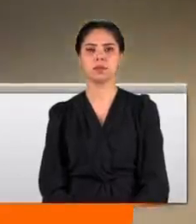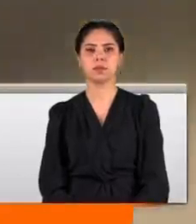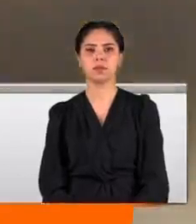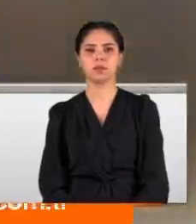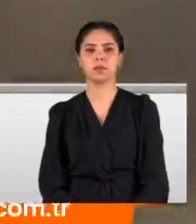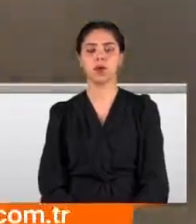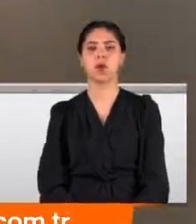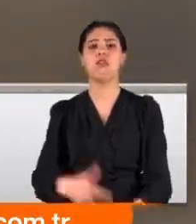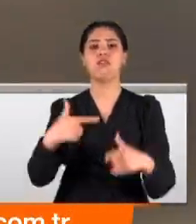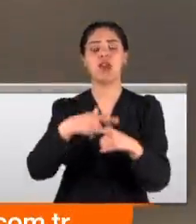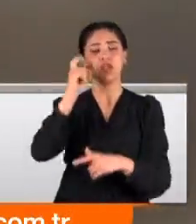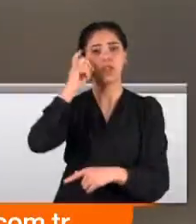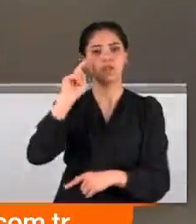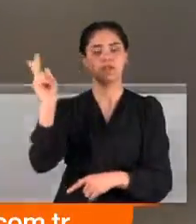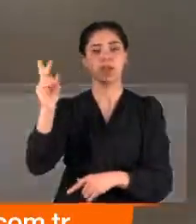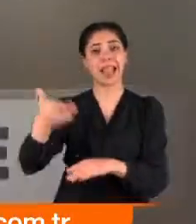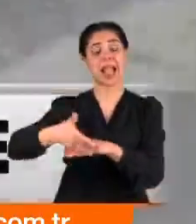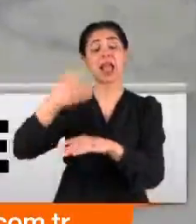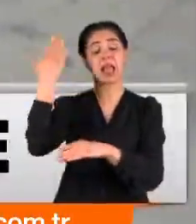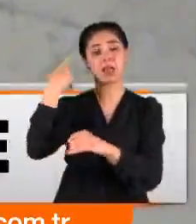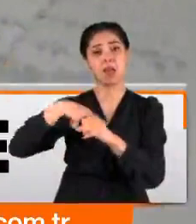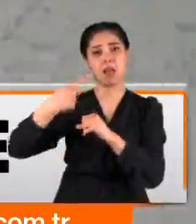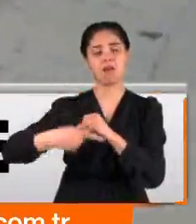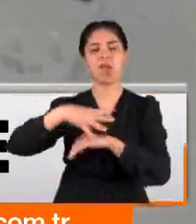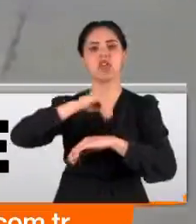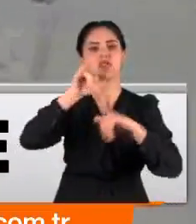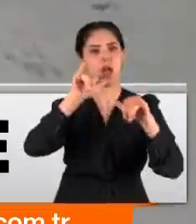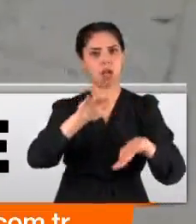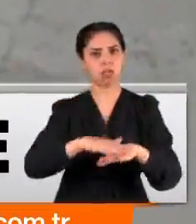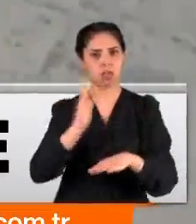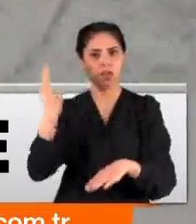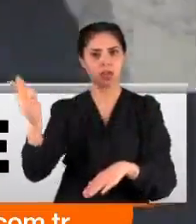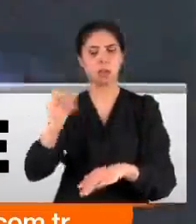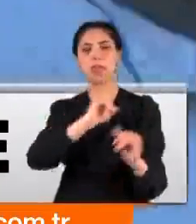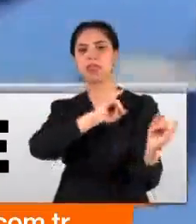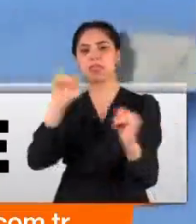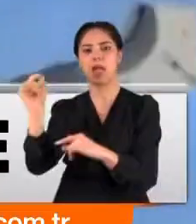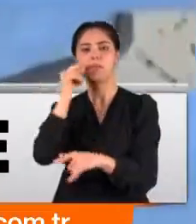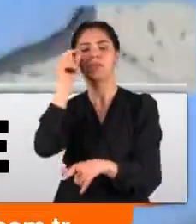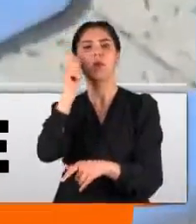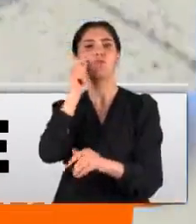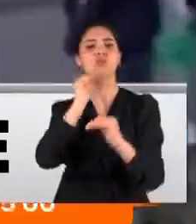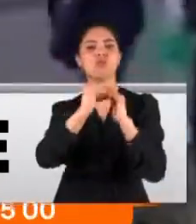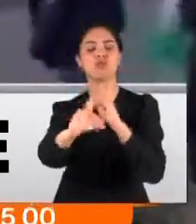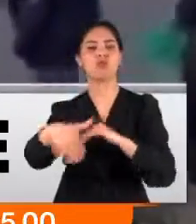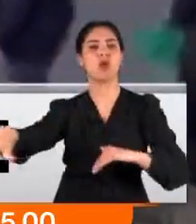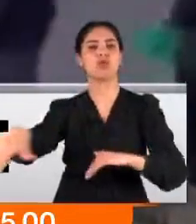Faşist provokatör geçen hafta aynı eylemi İsveç'te gerçekleştirmiş, tepki gösteren on binlerce Müslüman